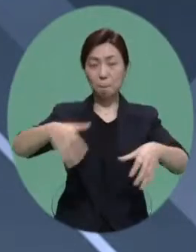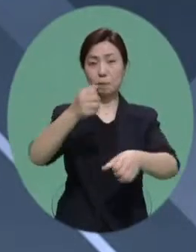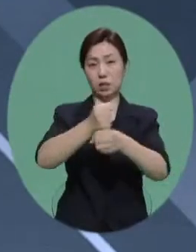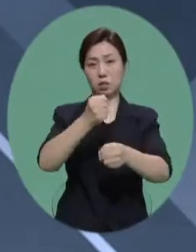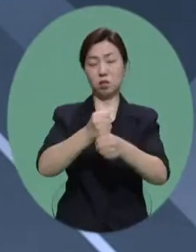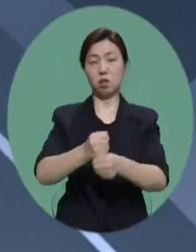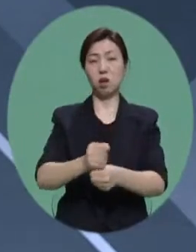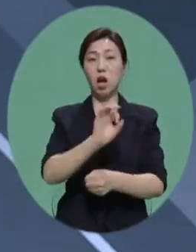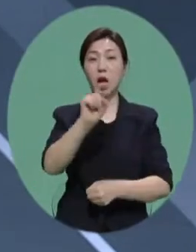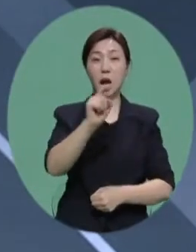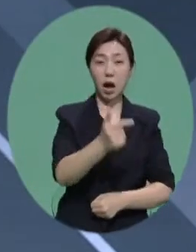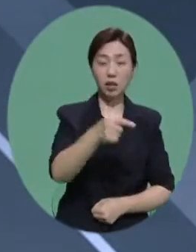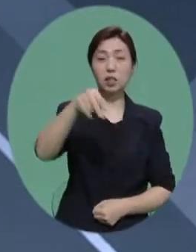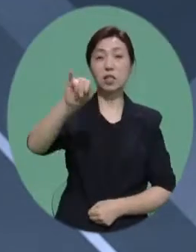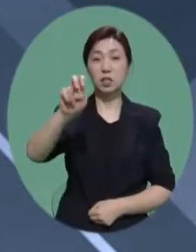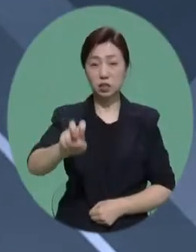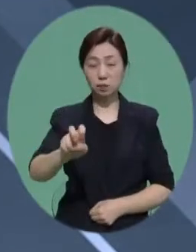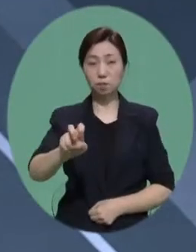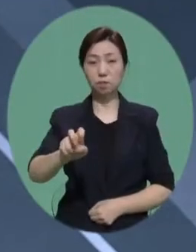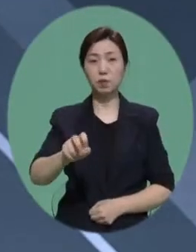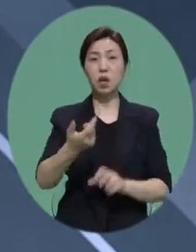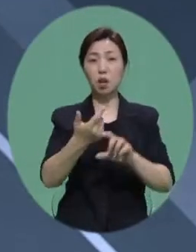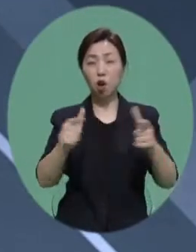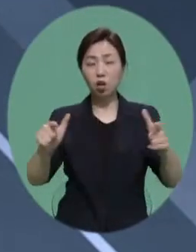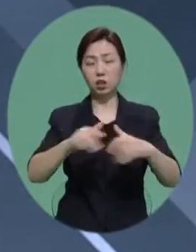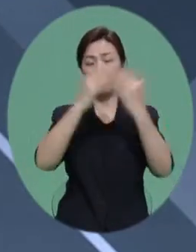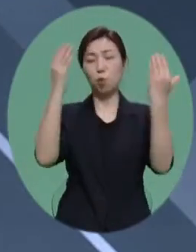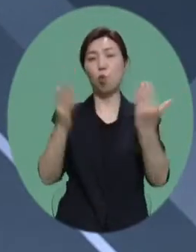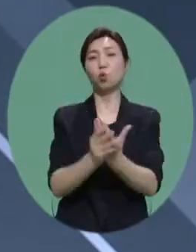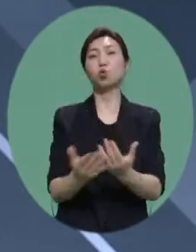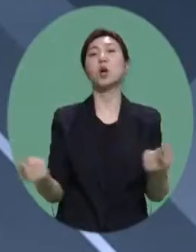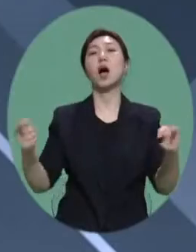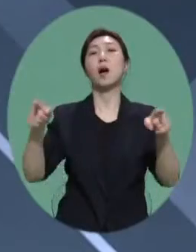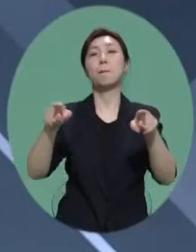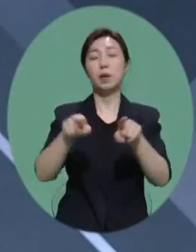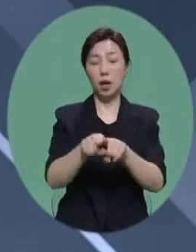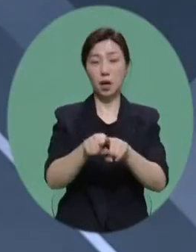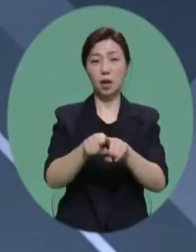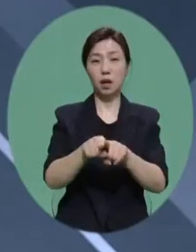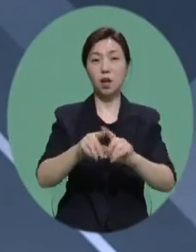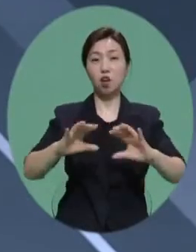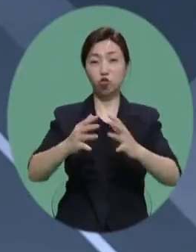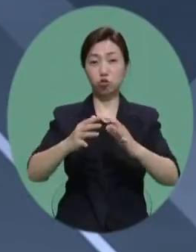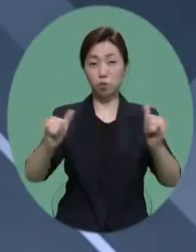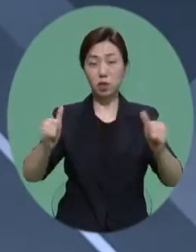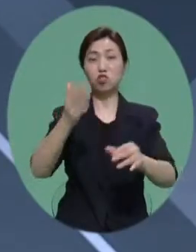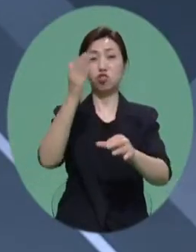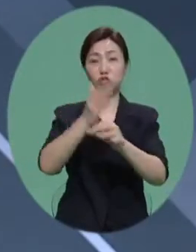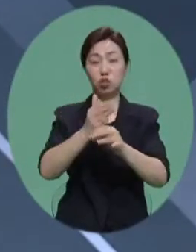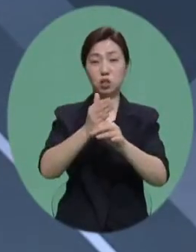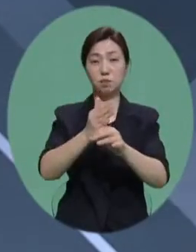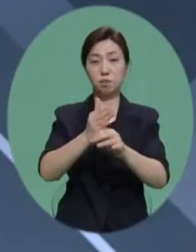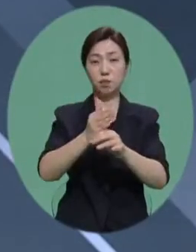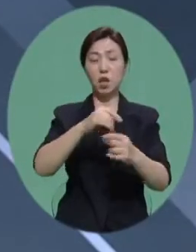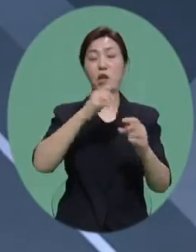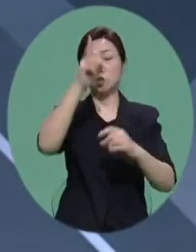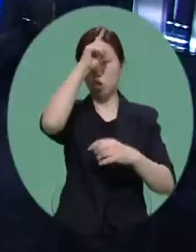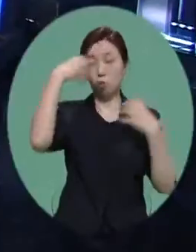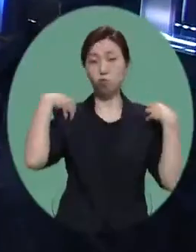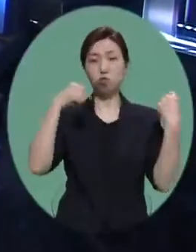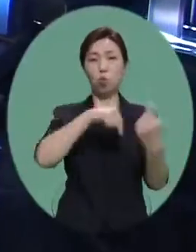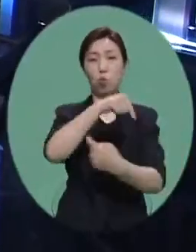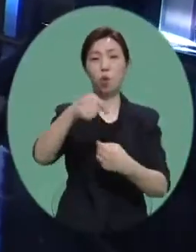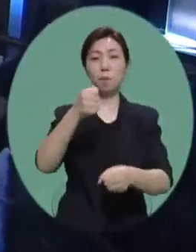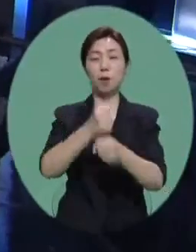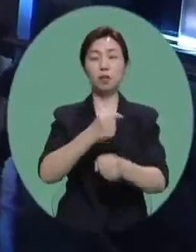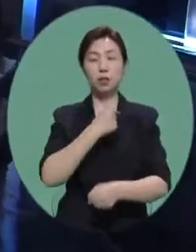계신 안오고 님 쉬워 보인다 참여해서 아 정말 진정한 국민의 각 만들어서 잘 사는 나라 꼭 만들고 싶습니까 4